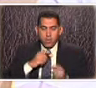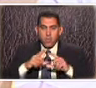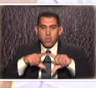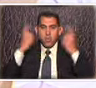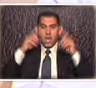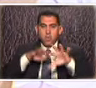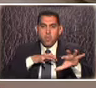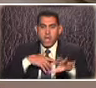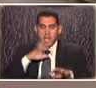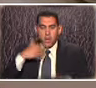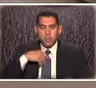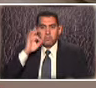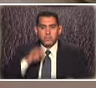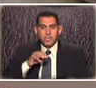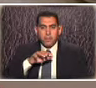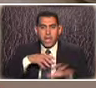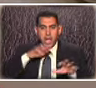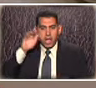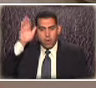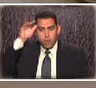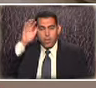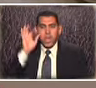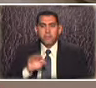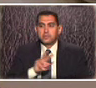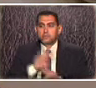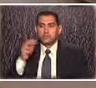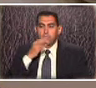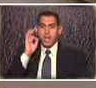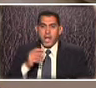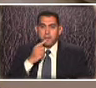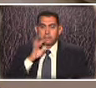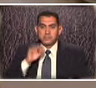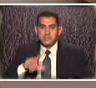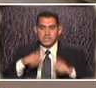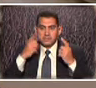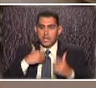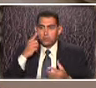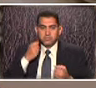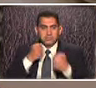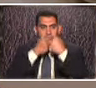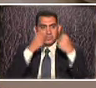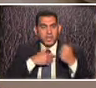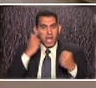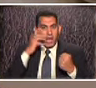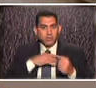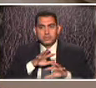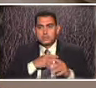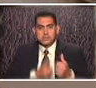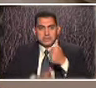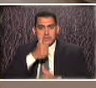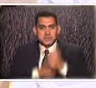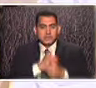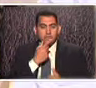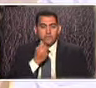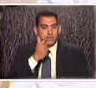وحشيه سبعيه او بهيميه الحاله الوحشيه السبعيه التي تجعله يتصادم مع كل شيء يتصارع مع كل